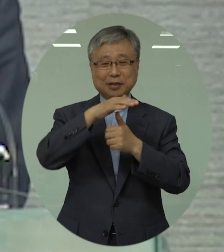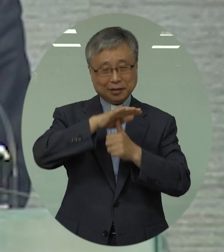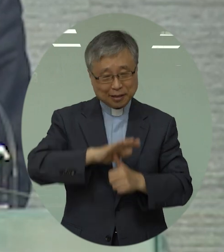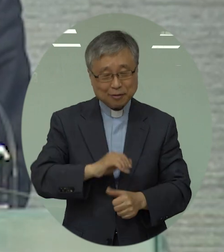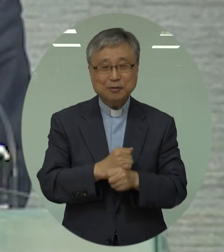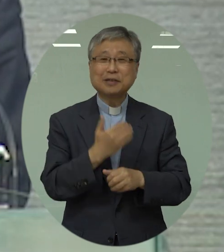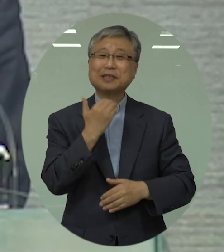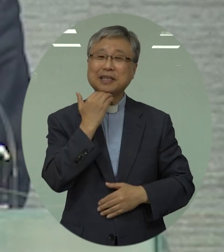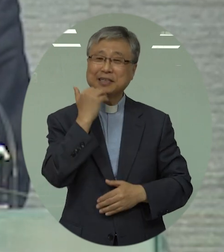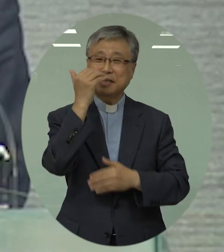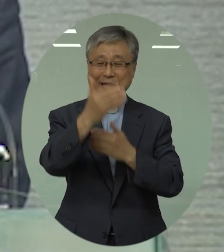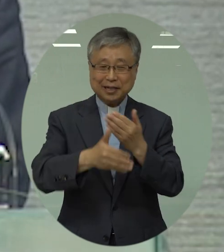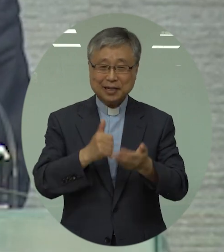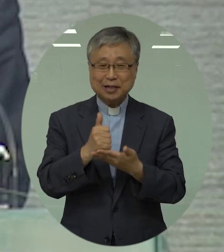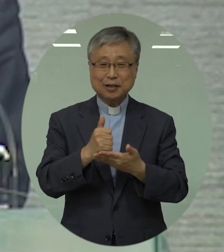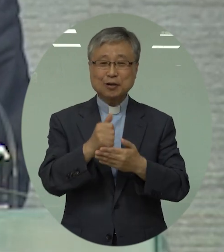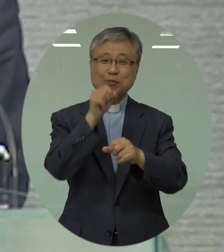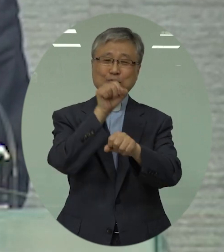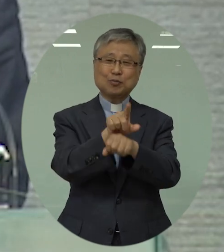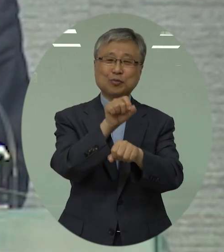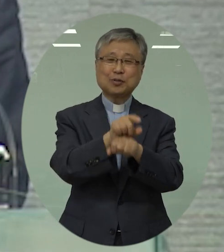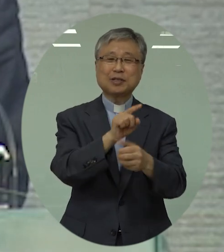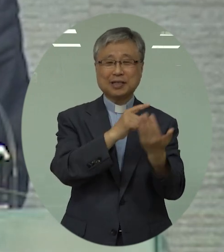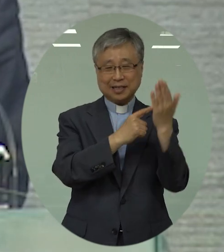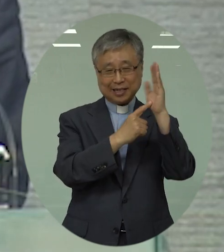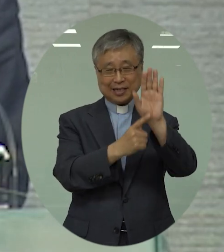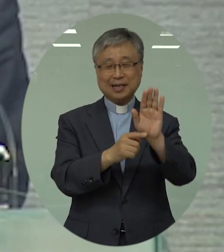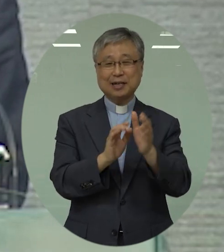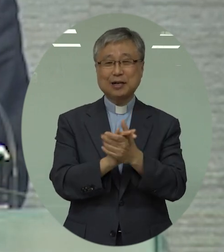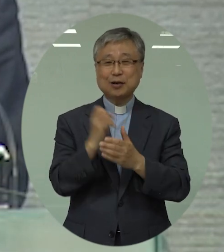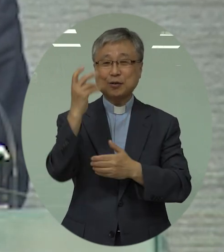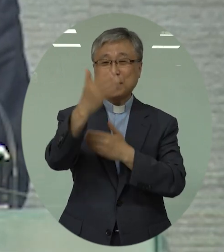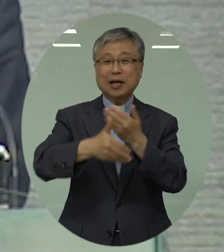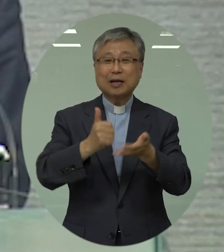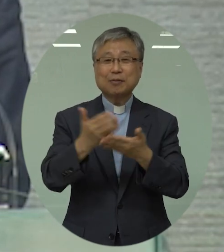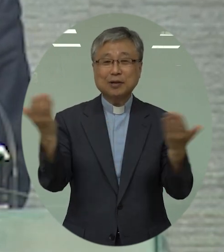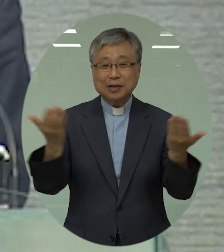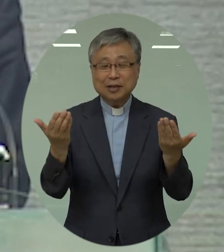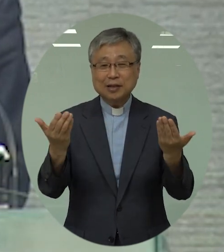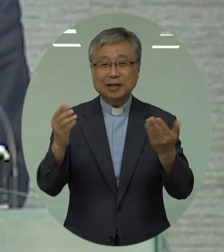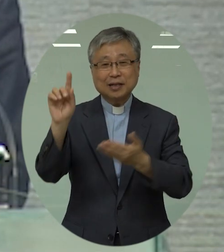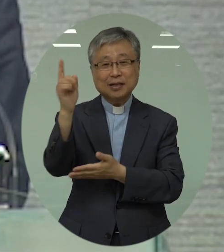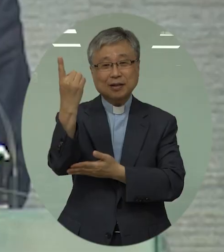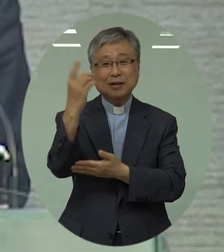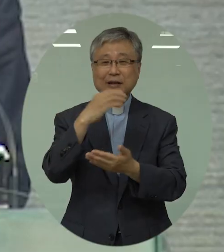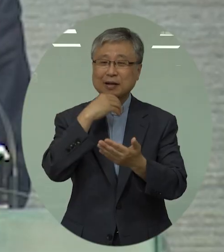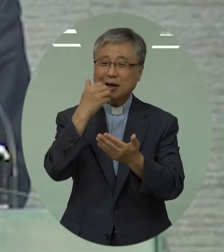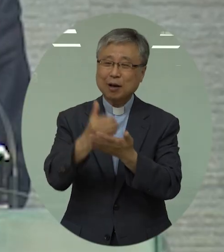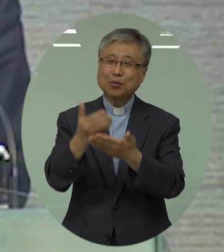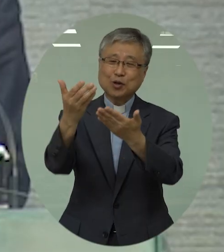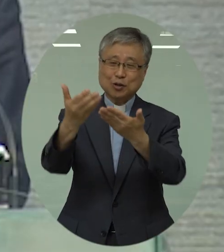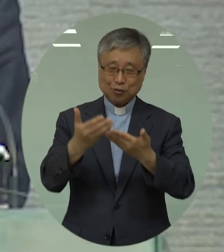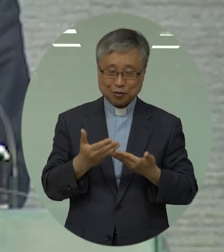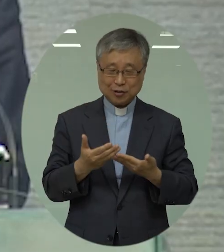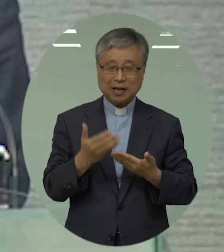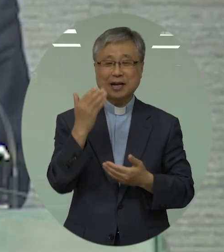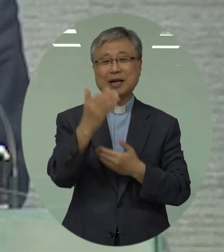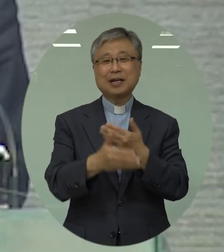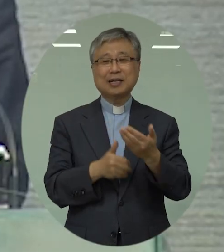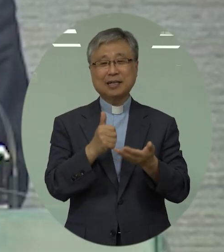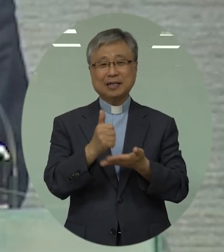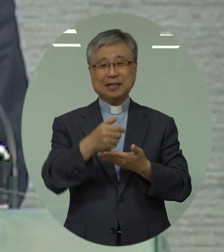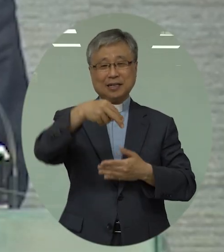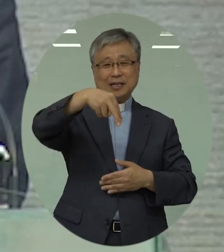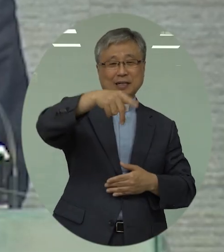인내하시고 기다리시는 하나님. 이런 품성들이 드러나 있죠. 또 하나님의 사역, 다윗을 감동시키신 하나님.